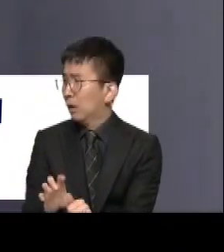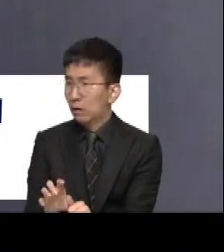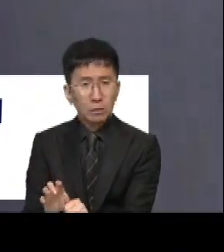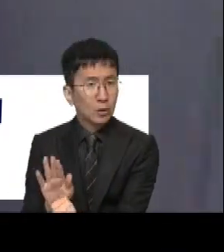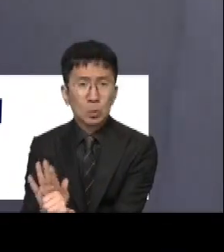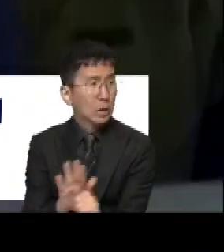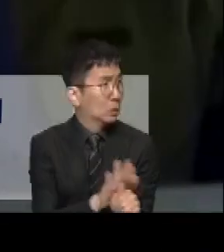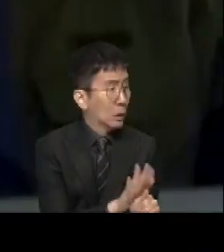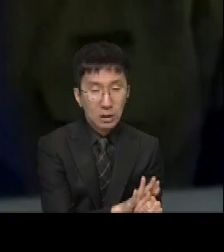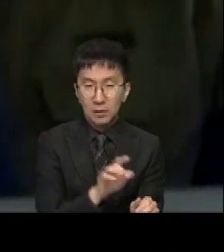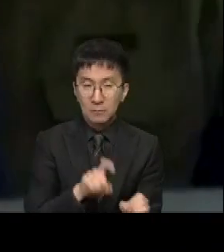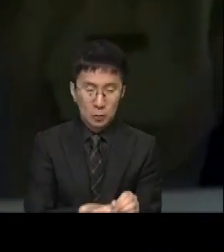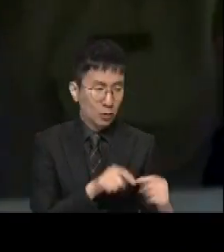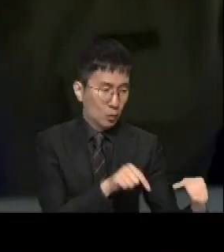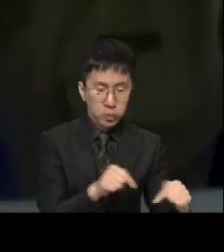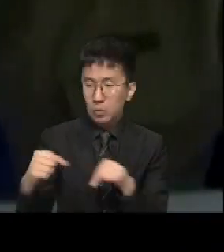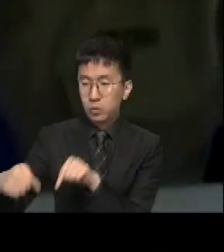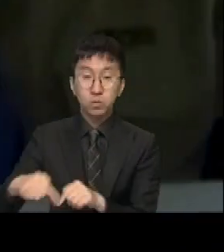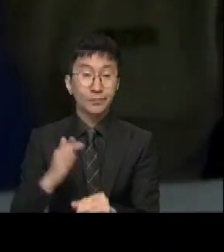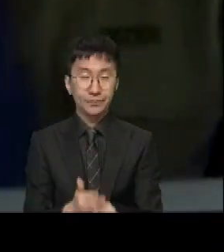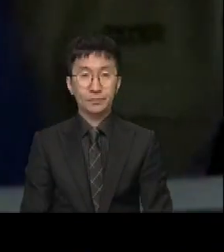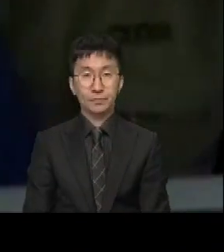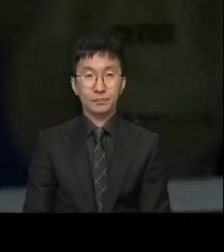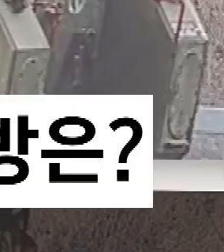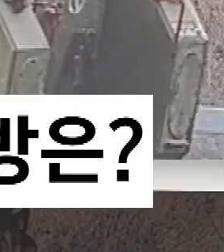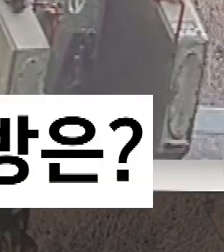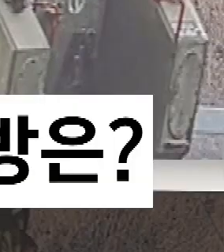밝혔습니다. SBS 박예린입니다.